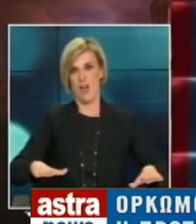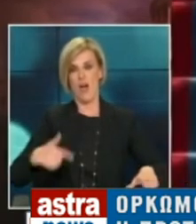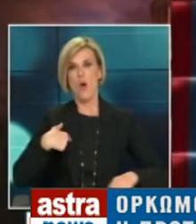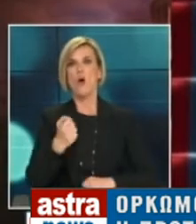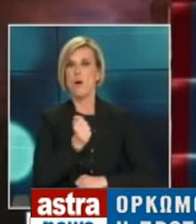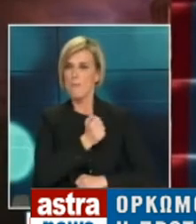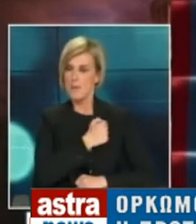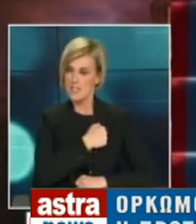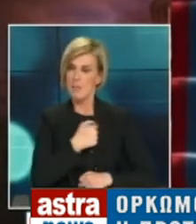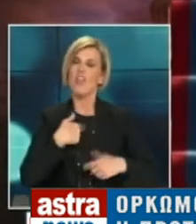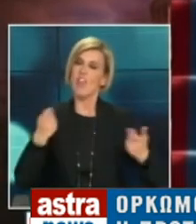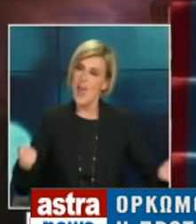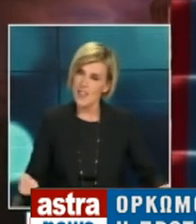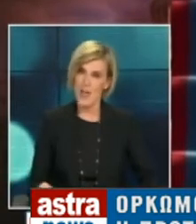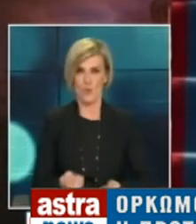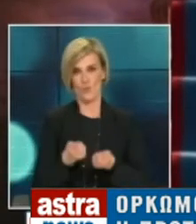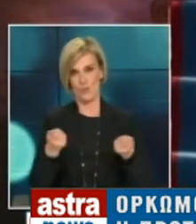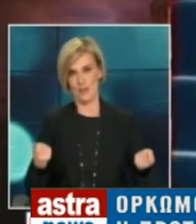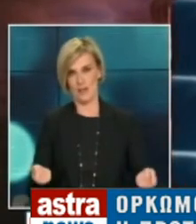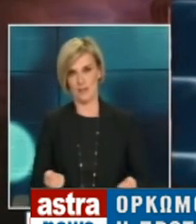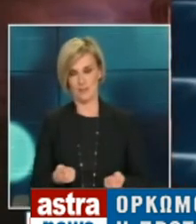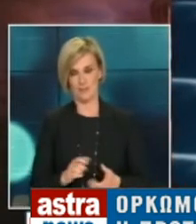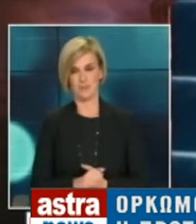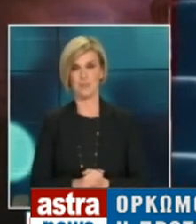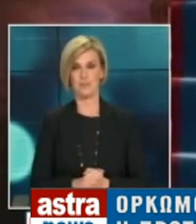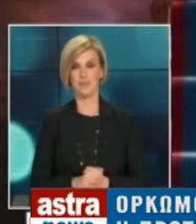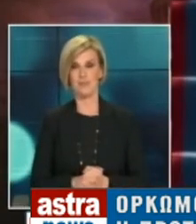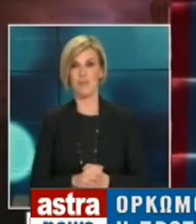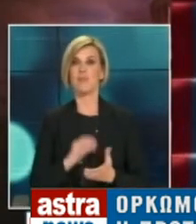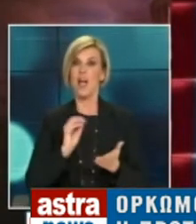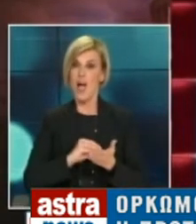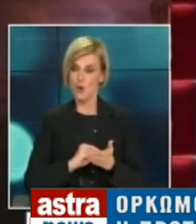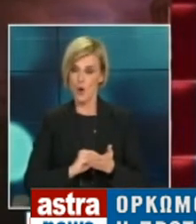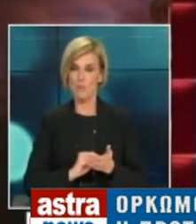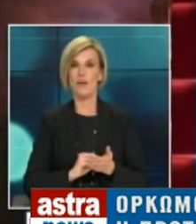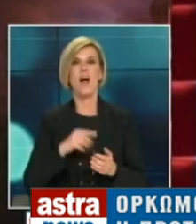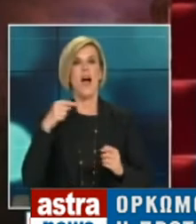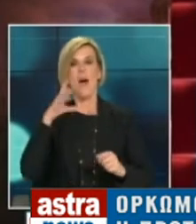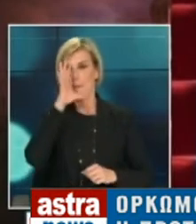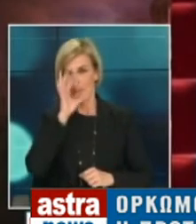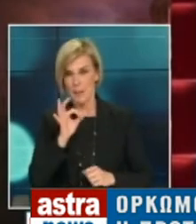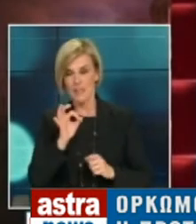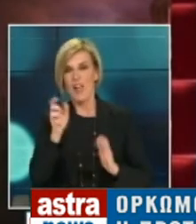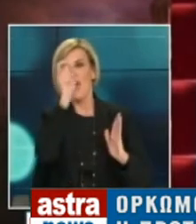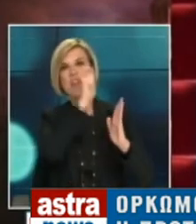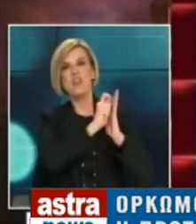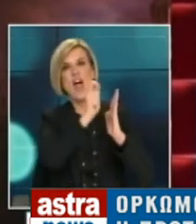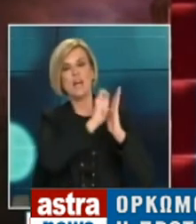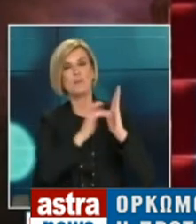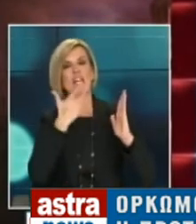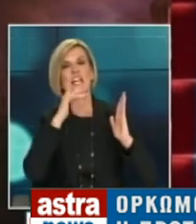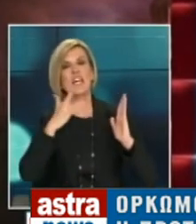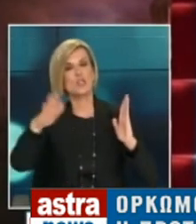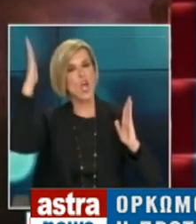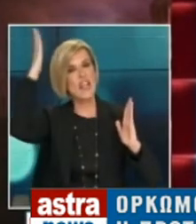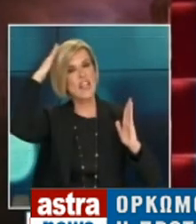ότι θα το πράξουμε. Και πρέπει να πω ότι έτσι θα γράψουμε το επόμενο χρυσό κεφάλαιο στην ιστορία των